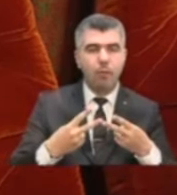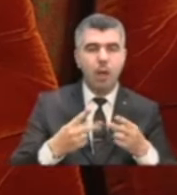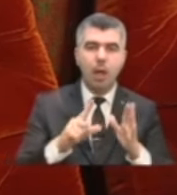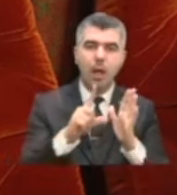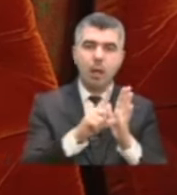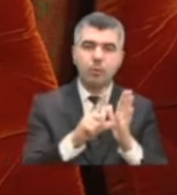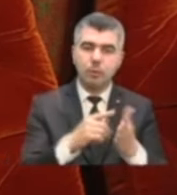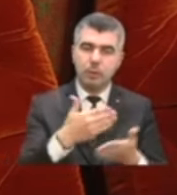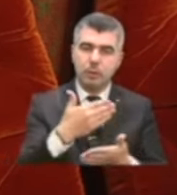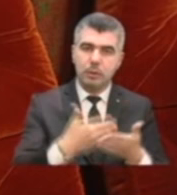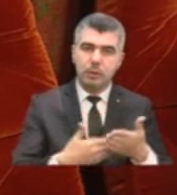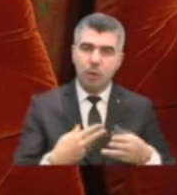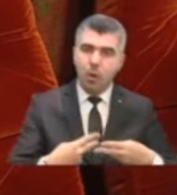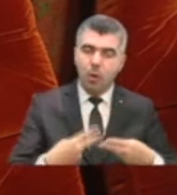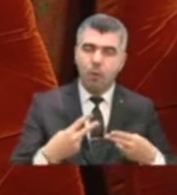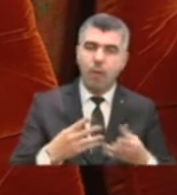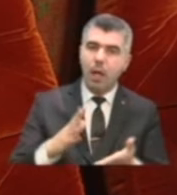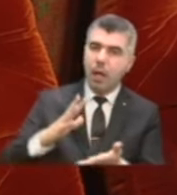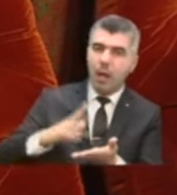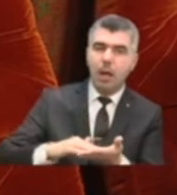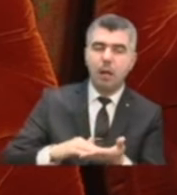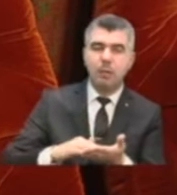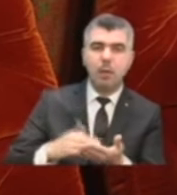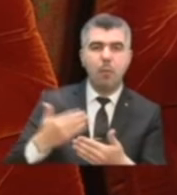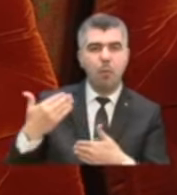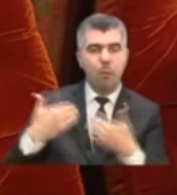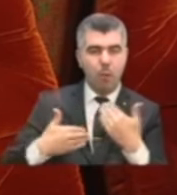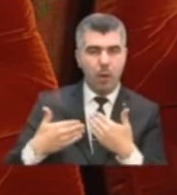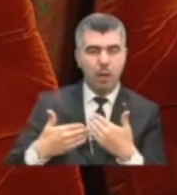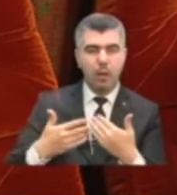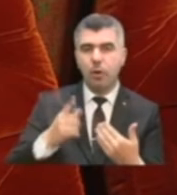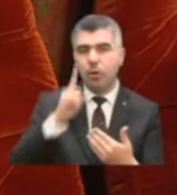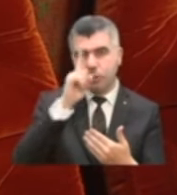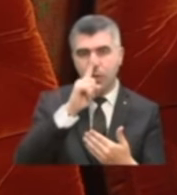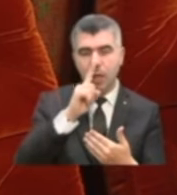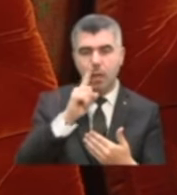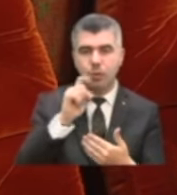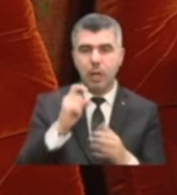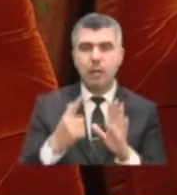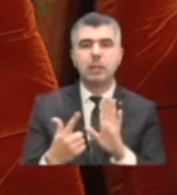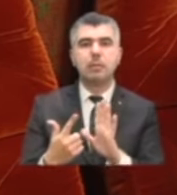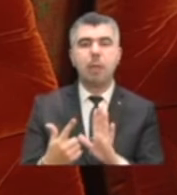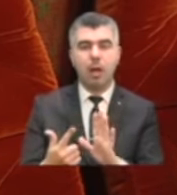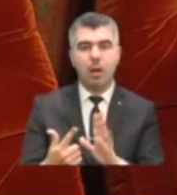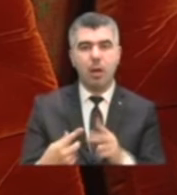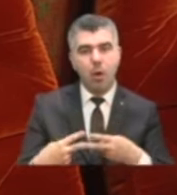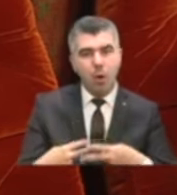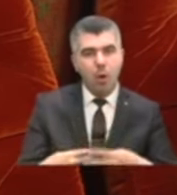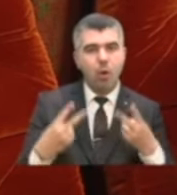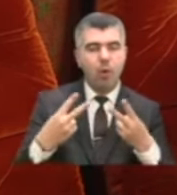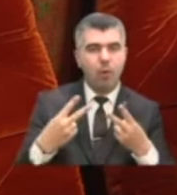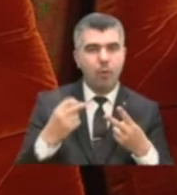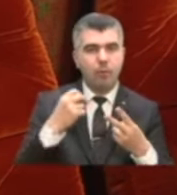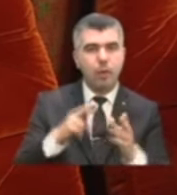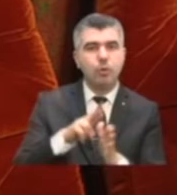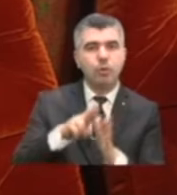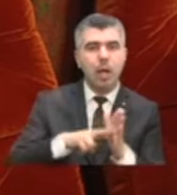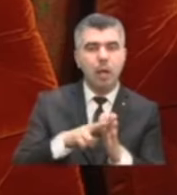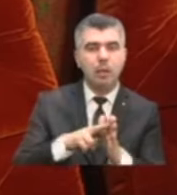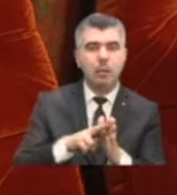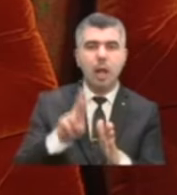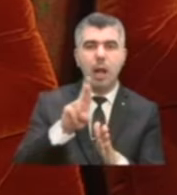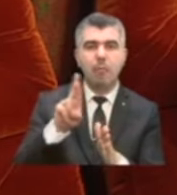المرسوم الخاص باصدار بطاقه الاعاقه، وان شاء الله في يوليو غادي يكون التنزيل ديالها في جهات الرباط